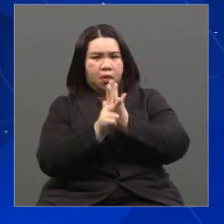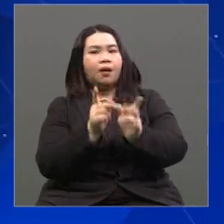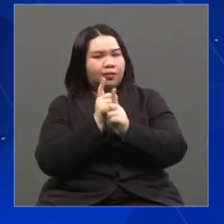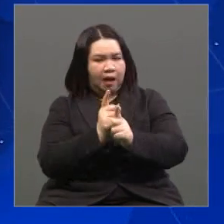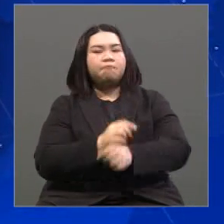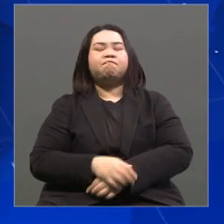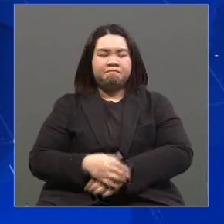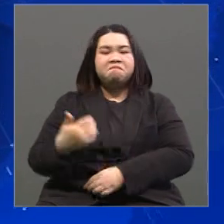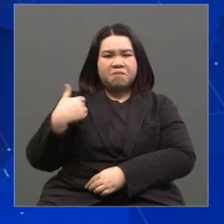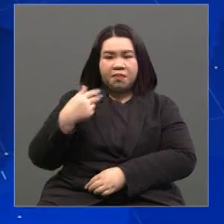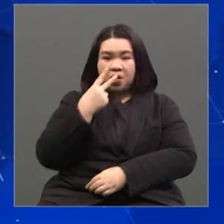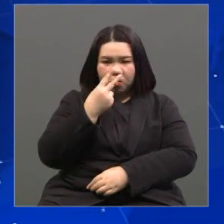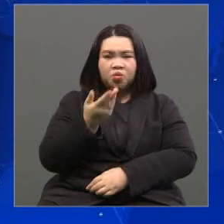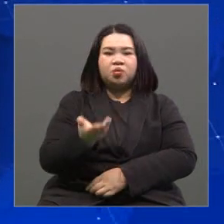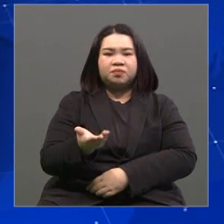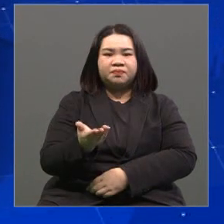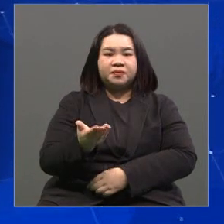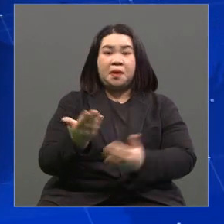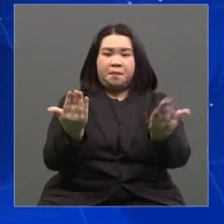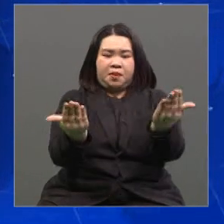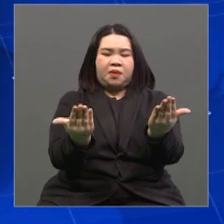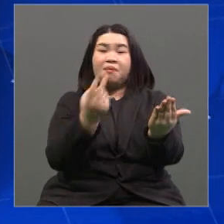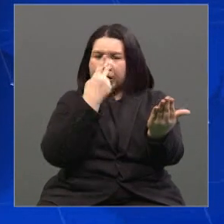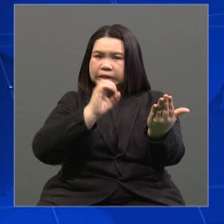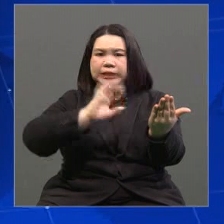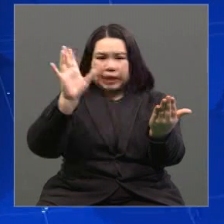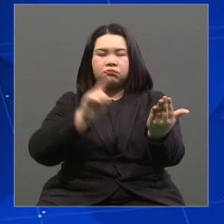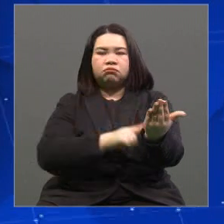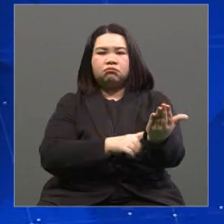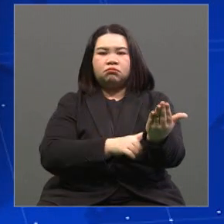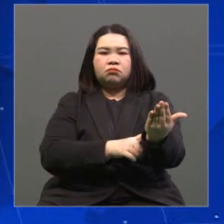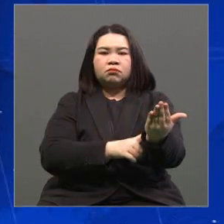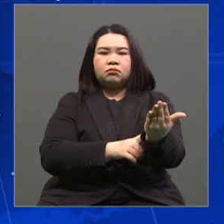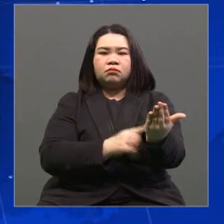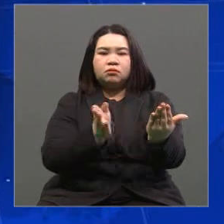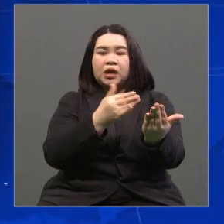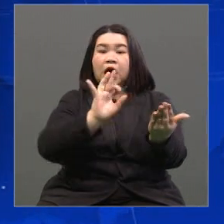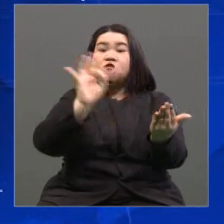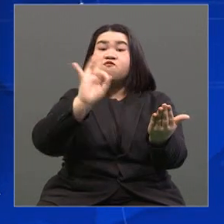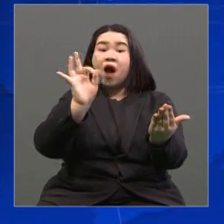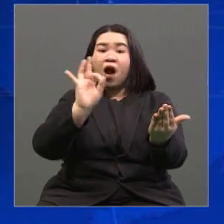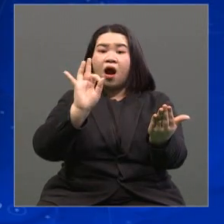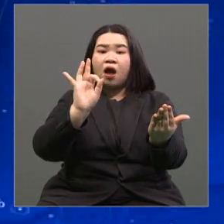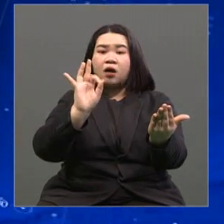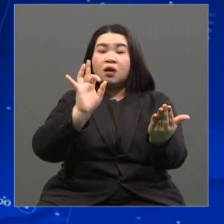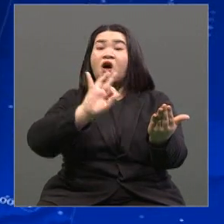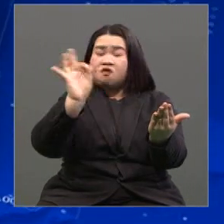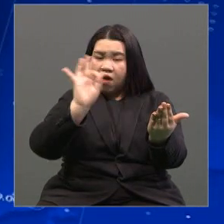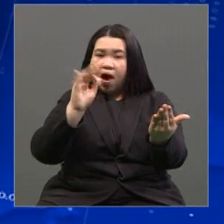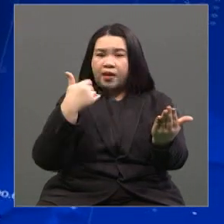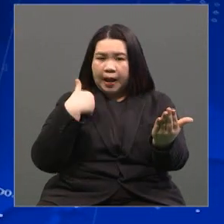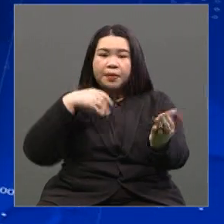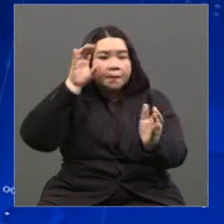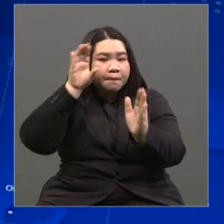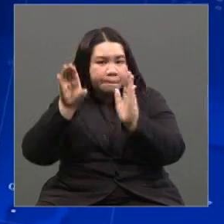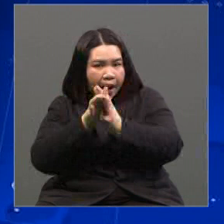กฎหมายเขียนว่าอย่างนี้อยู่แล้วนี่นะเพราะฉะนั้นถ้าคุณผู้ชมเทียบ 2อันจะเห็นได้เลยฝั่งซ้ายคือเลือกส.สบัญชีรายชื่อจะมีทั้งเลขทั้ง